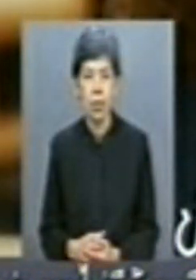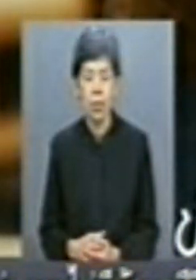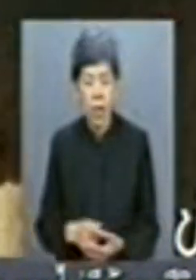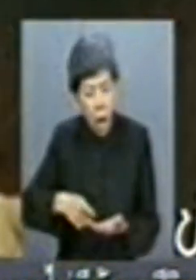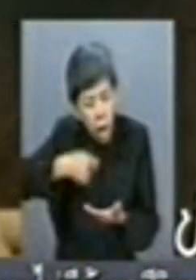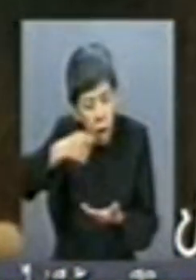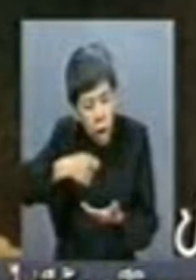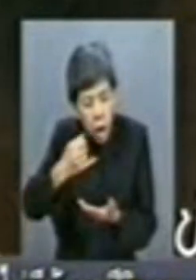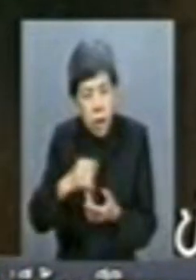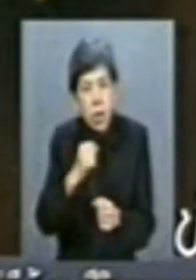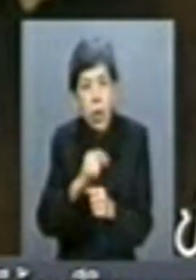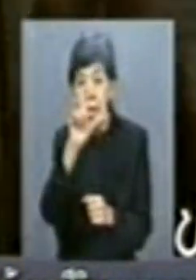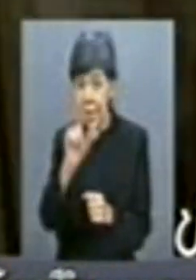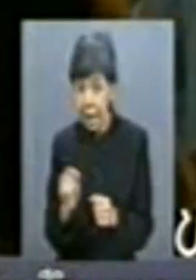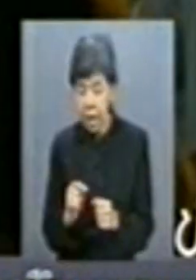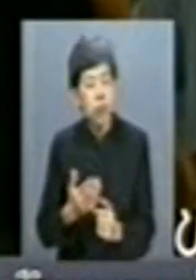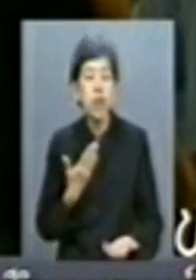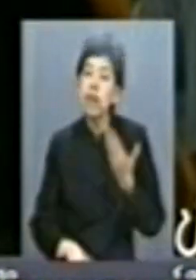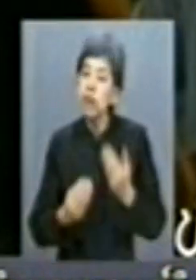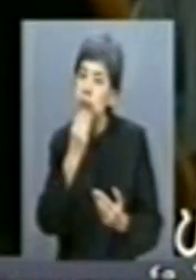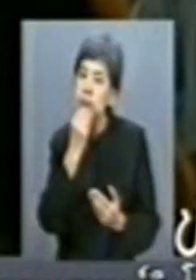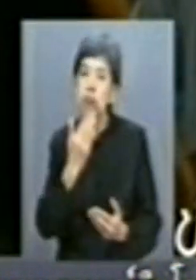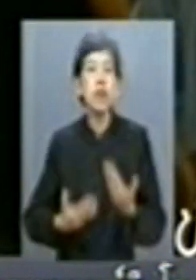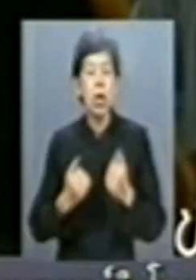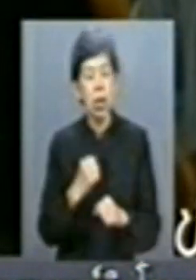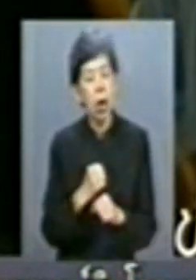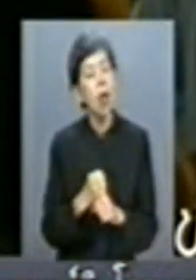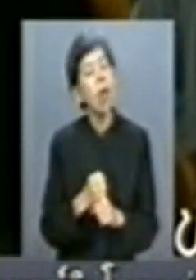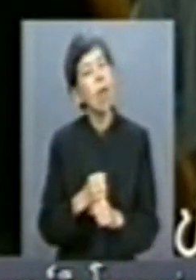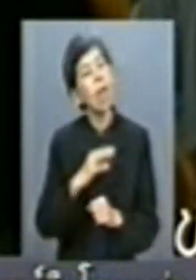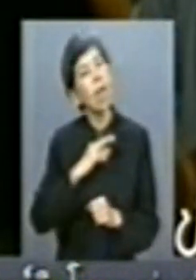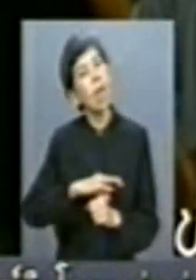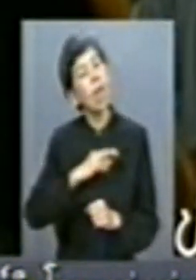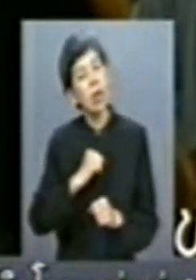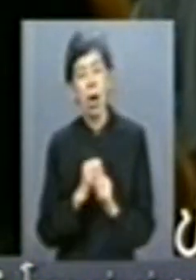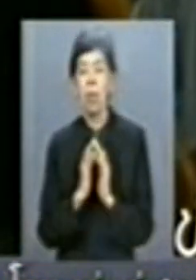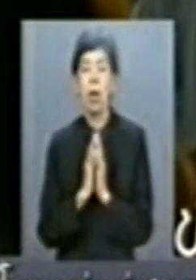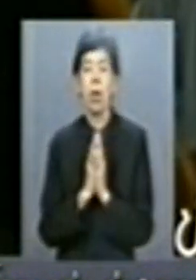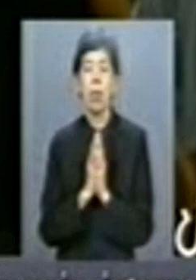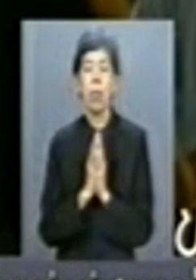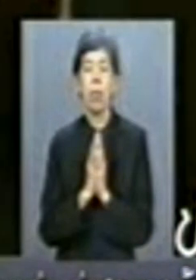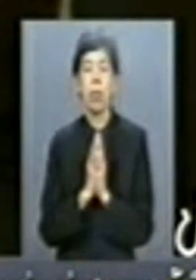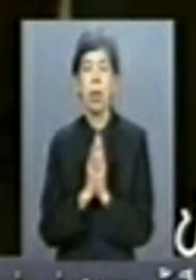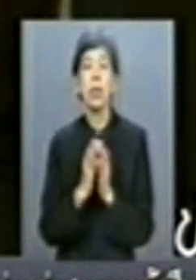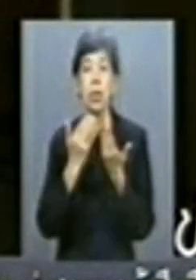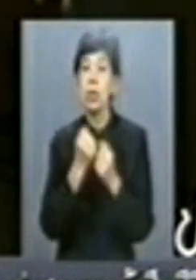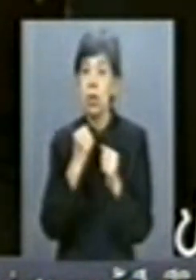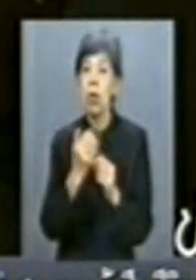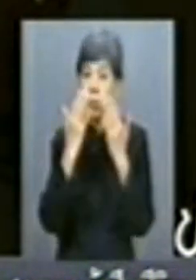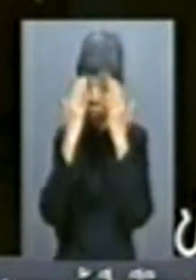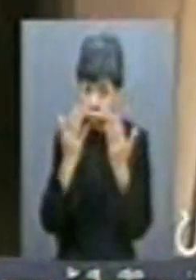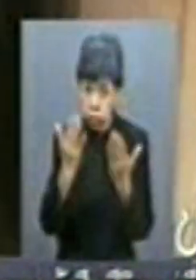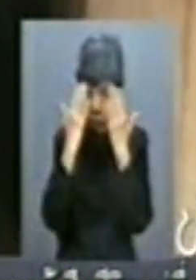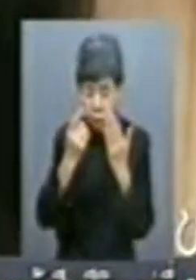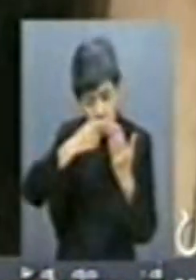ตาเลียนแสนอร่อยแบบตามใจปากเขาถึงจิตวิญญาณผ่านการสวดมนต์ในแดนภารตะก่อนจะเดินทางไปบ